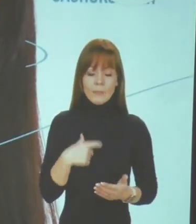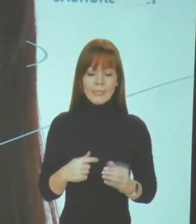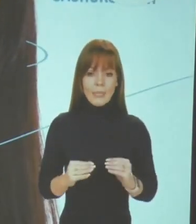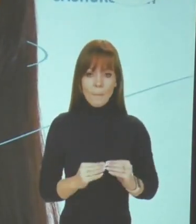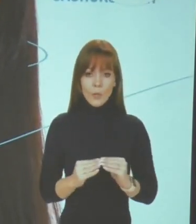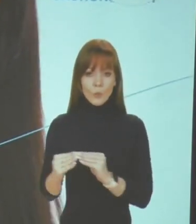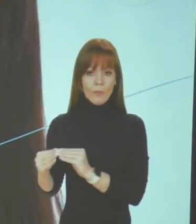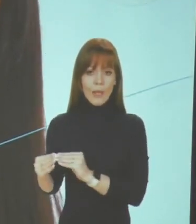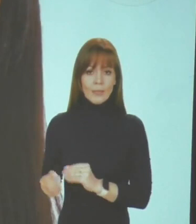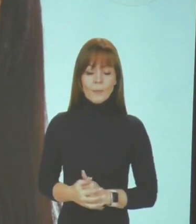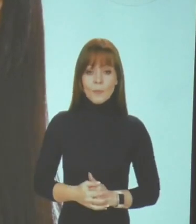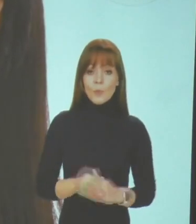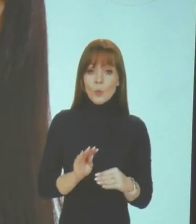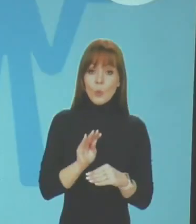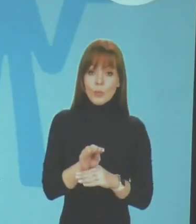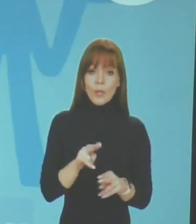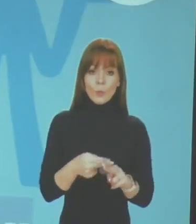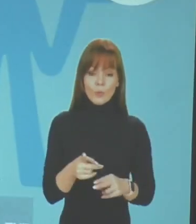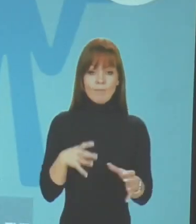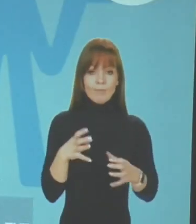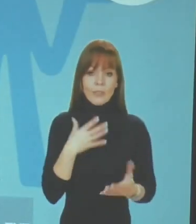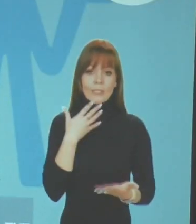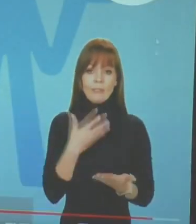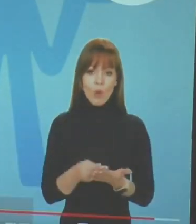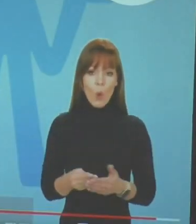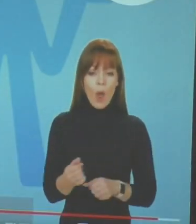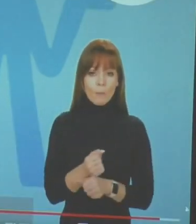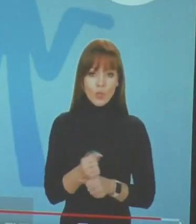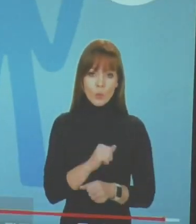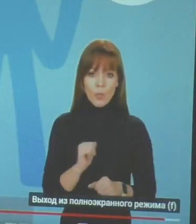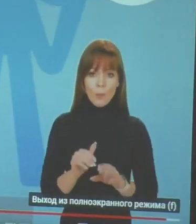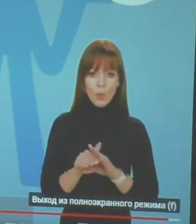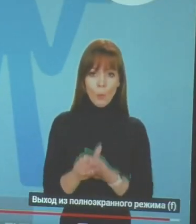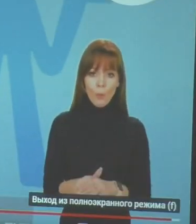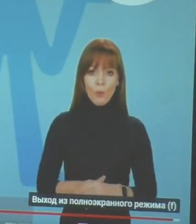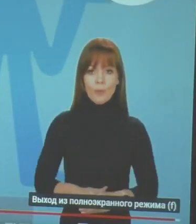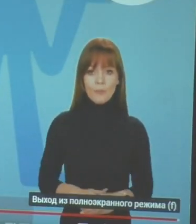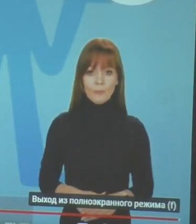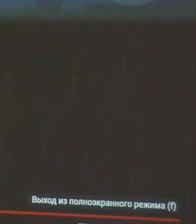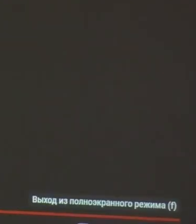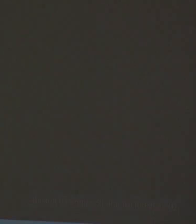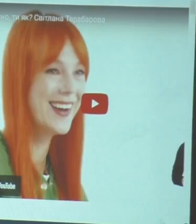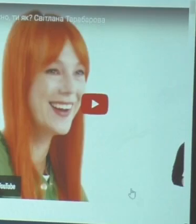тебе стабілізувати. Додай цю техніку в свою аптечку самодопомоги. Більше тут.